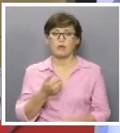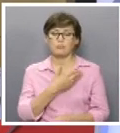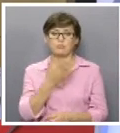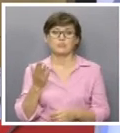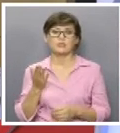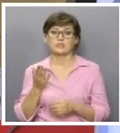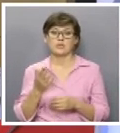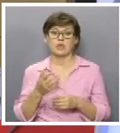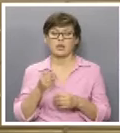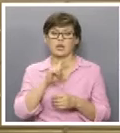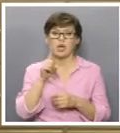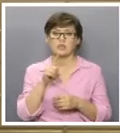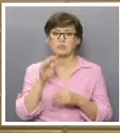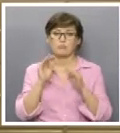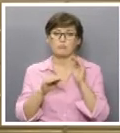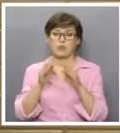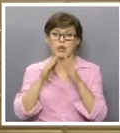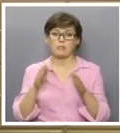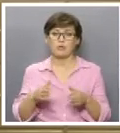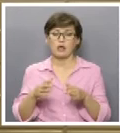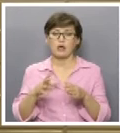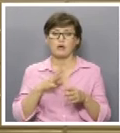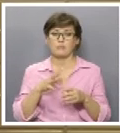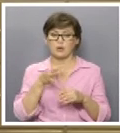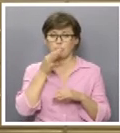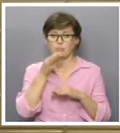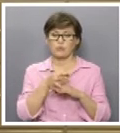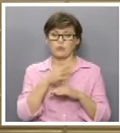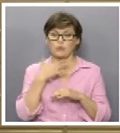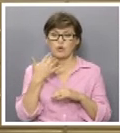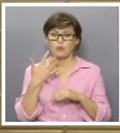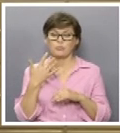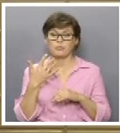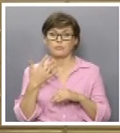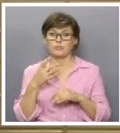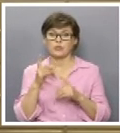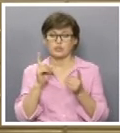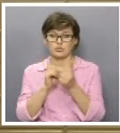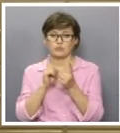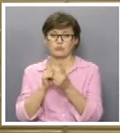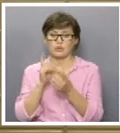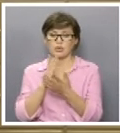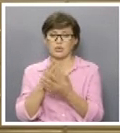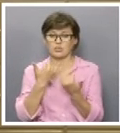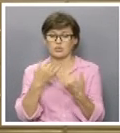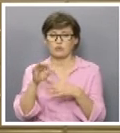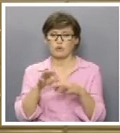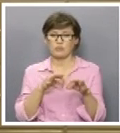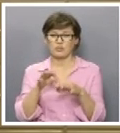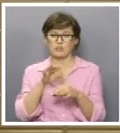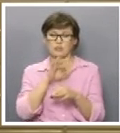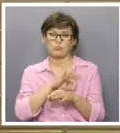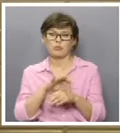Біздің осы газ баллон құрылғысының кәсіпқойларымен айтып кеттік бағана, көп жиі кездесіп жүрміз. Қазір осы жобаны жүзеге асыру